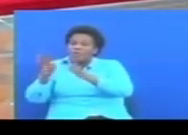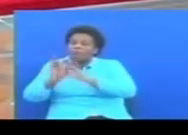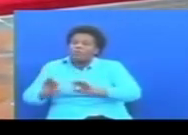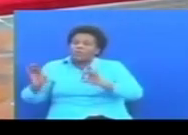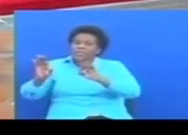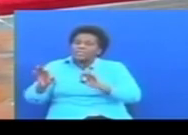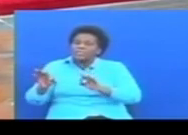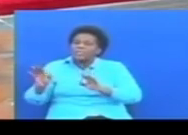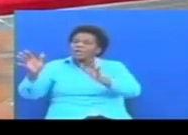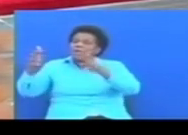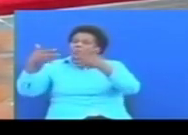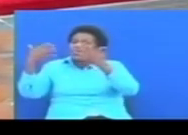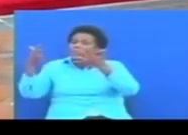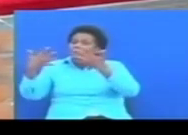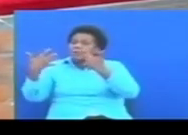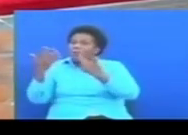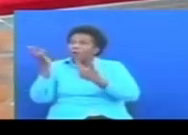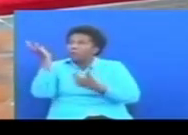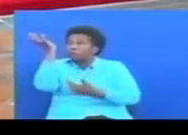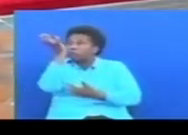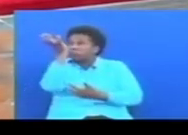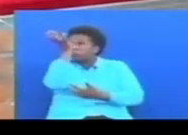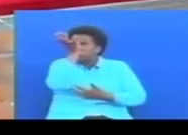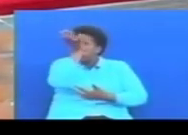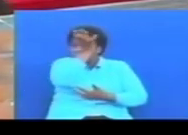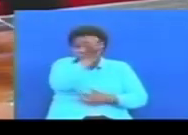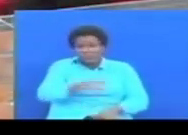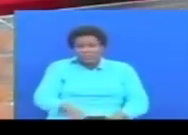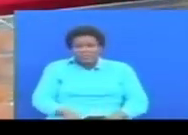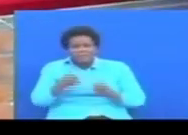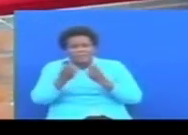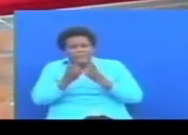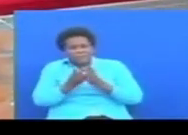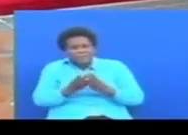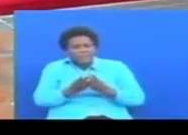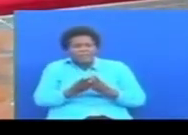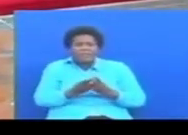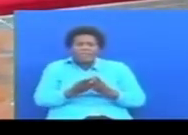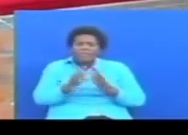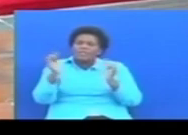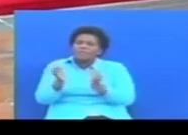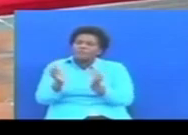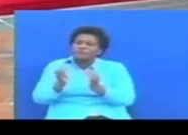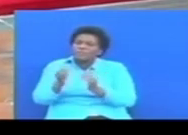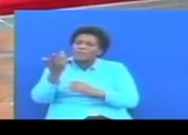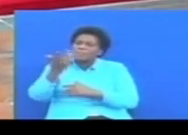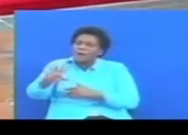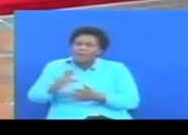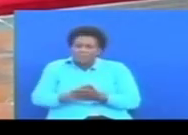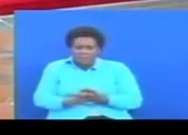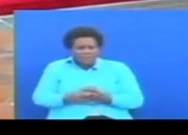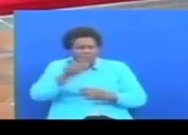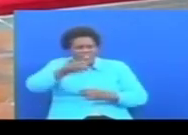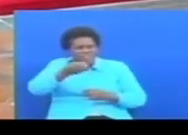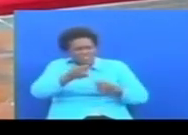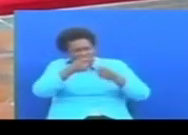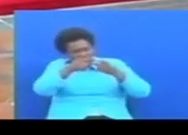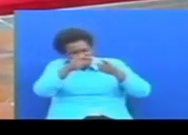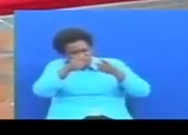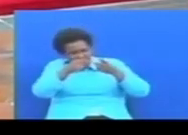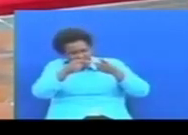ni vyanzo vya maji katika vijiji vya Tawatawa, Kitogolo, Legeza Mwendo, Kipelele, na vile vile hifadhi